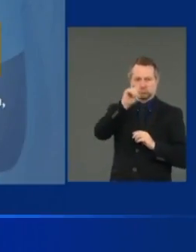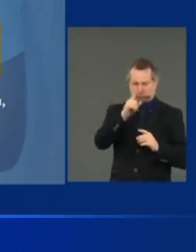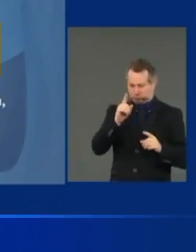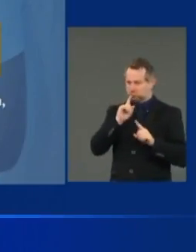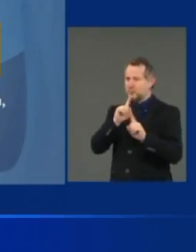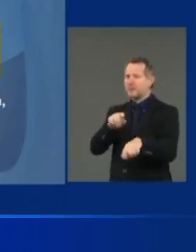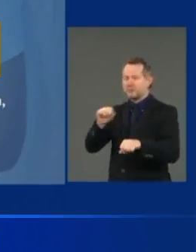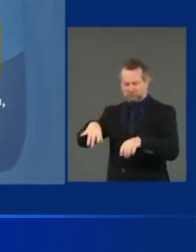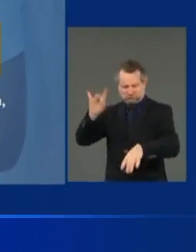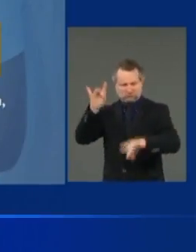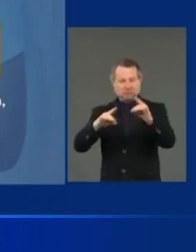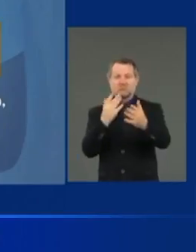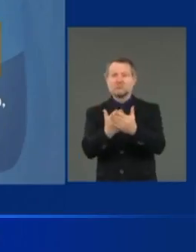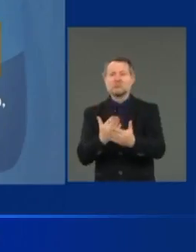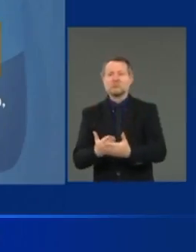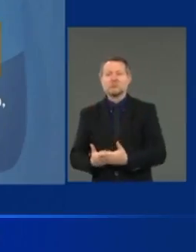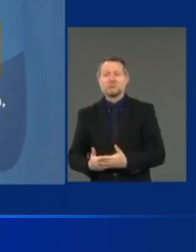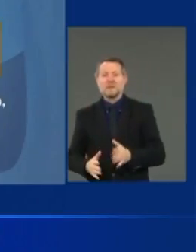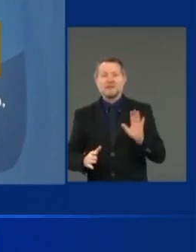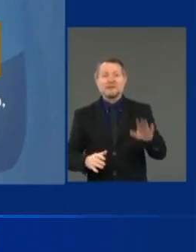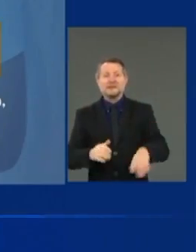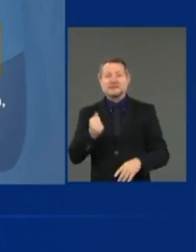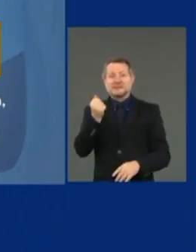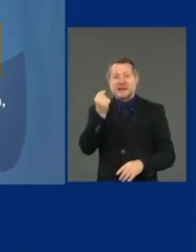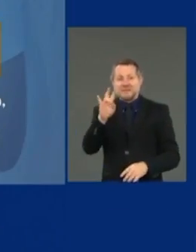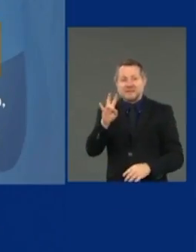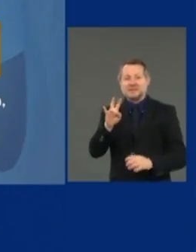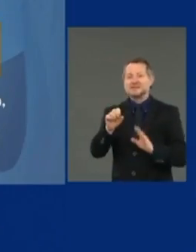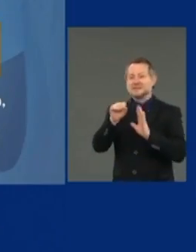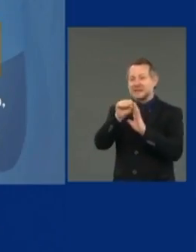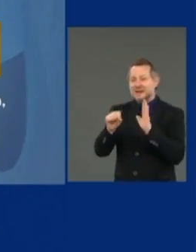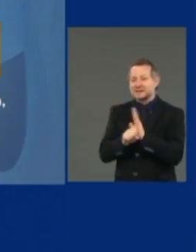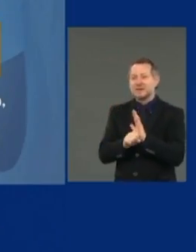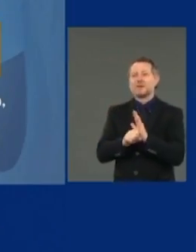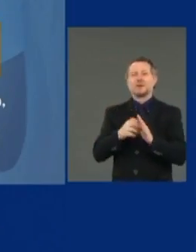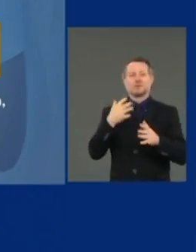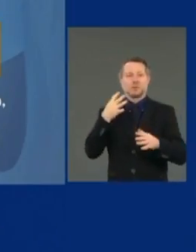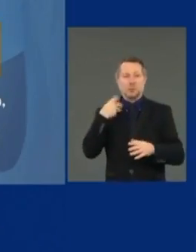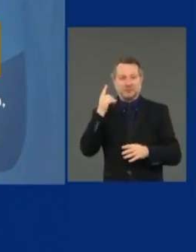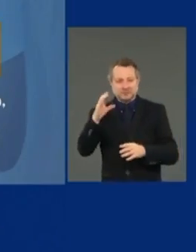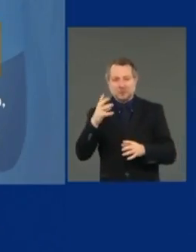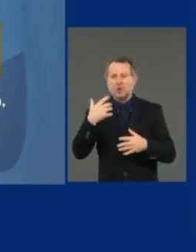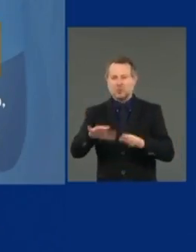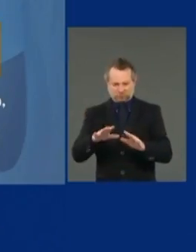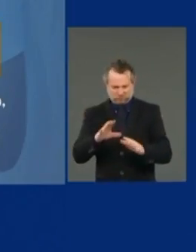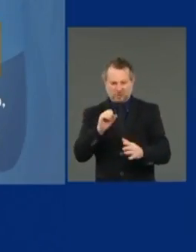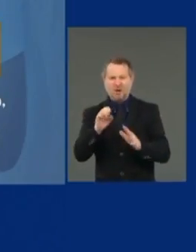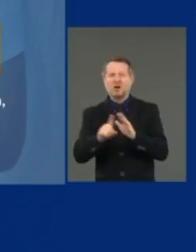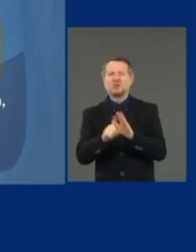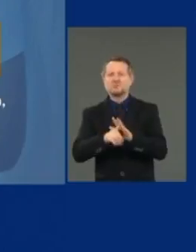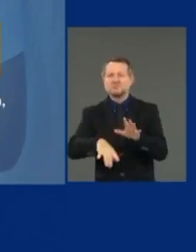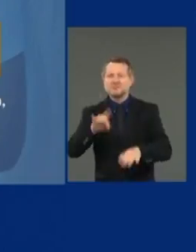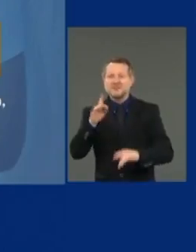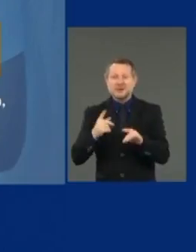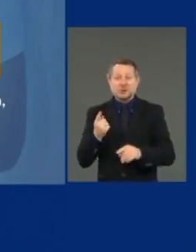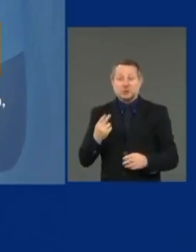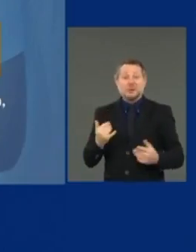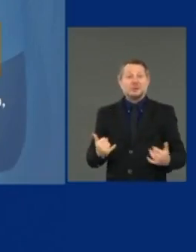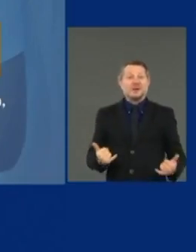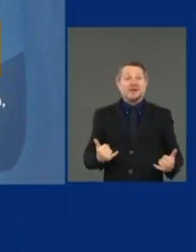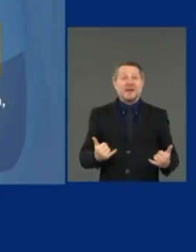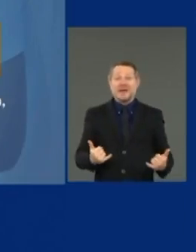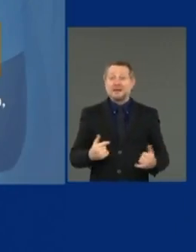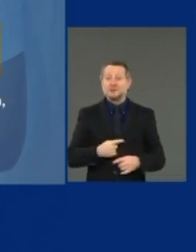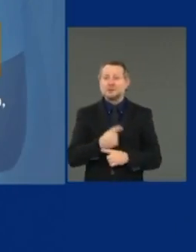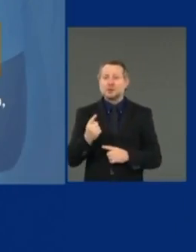四，全球有7个国家、全美17个州府和特区出现病例，到本周四已经蔓延到13个国家、全美25